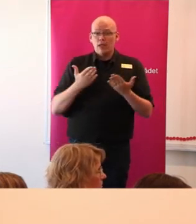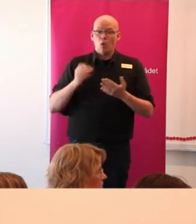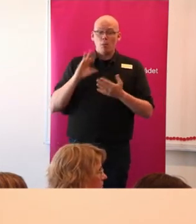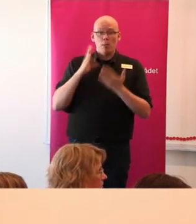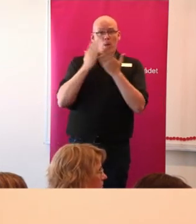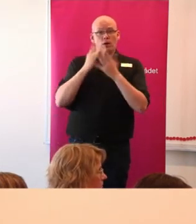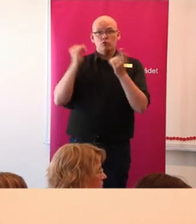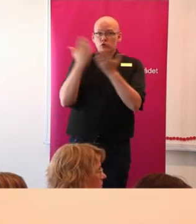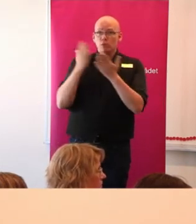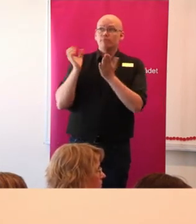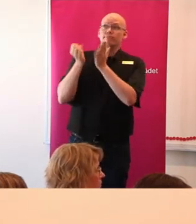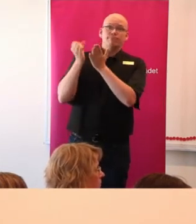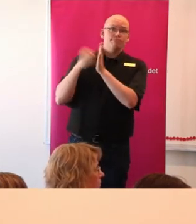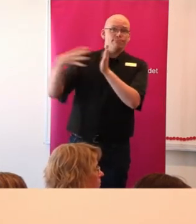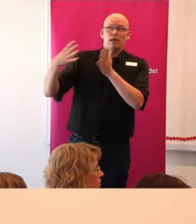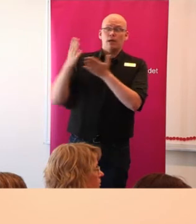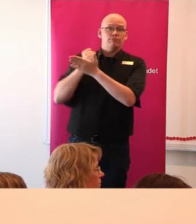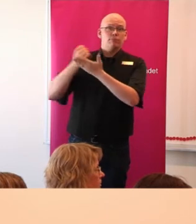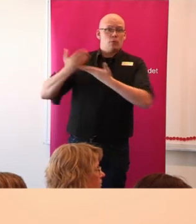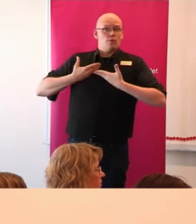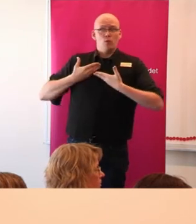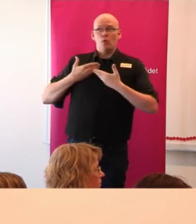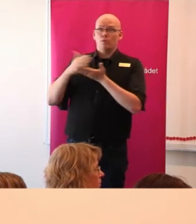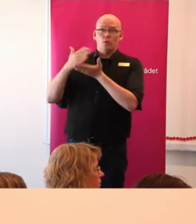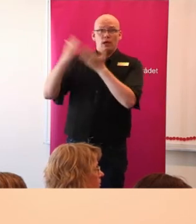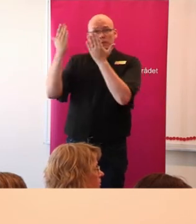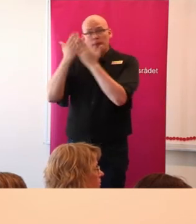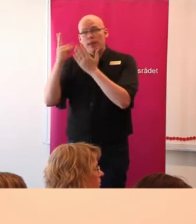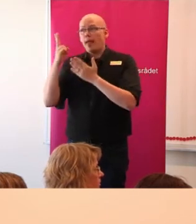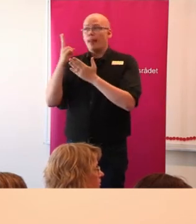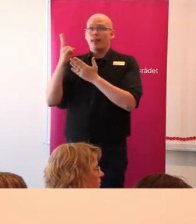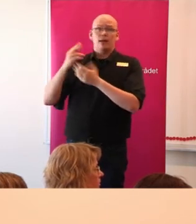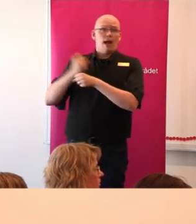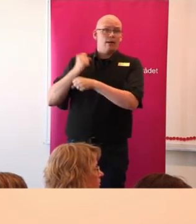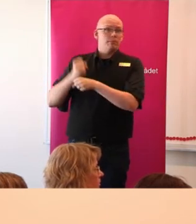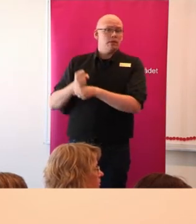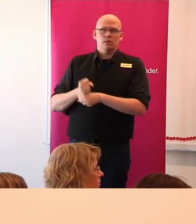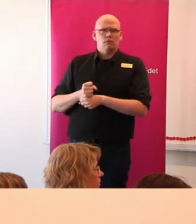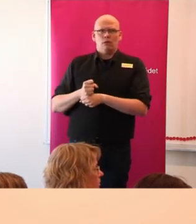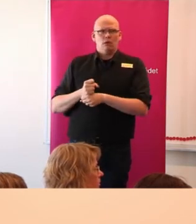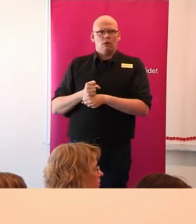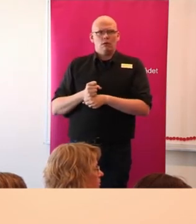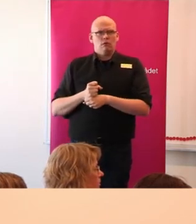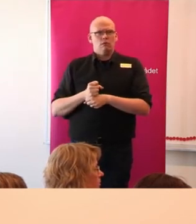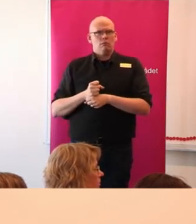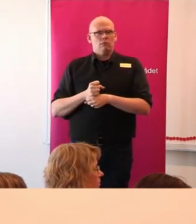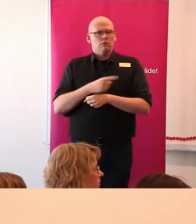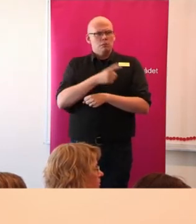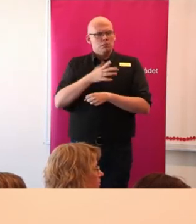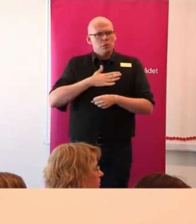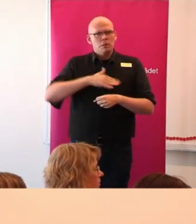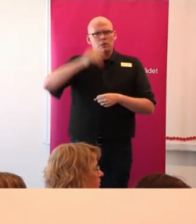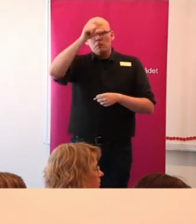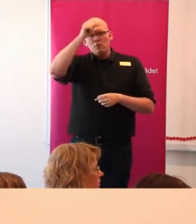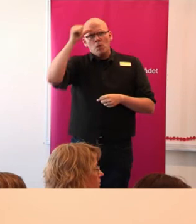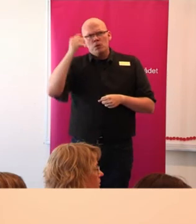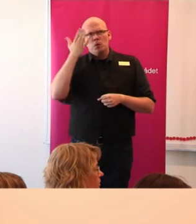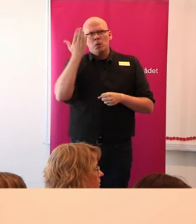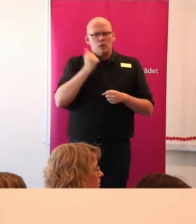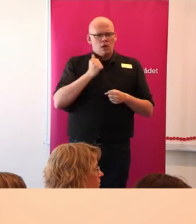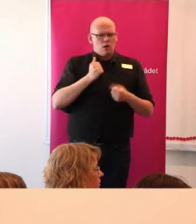och arbete. Utan att det var en svårighet att förena det positiva i att